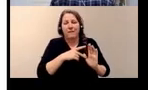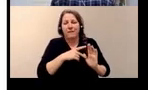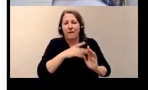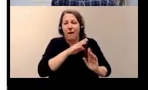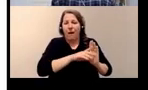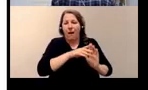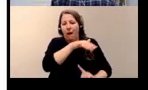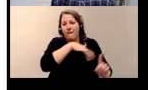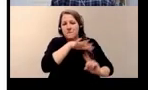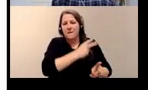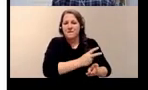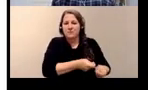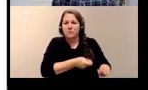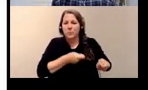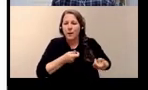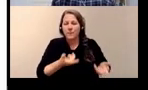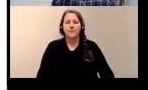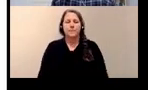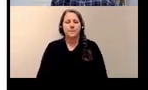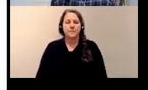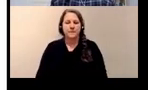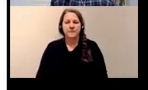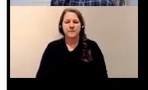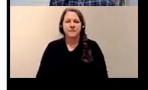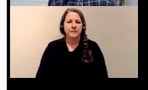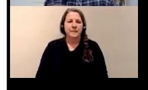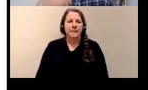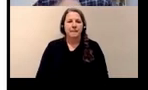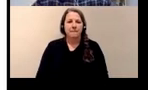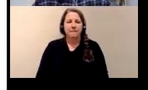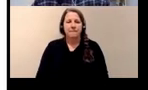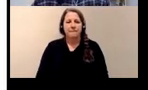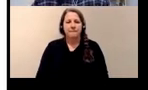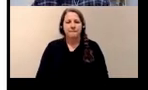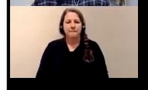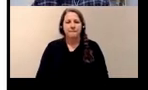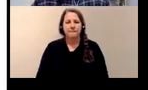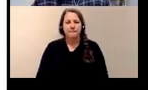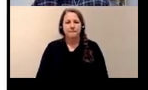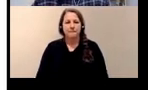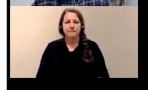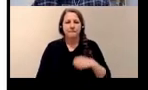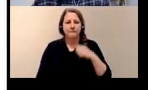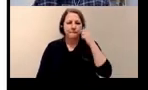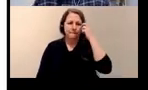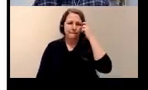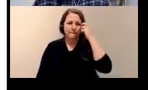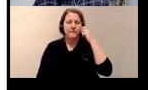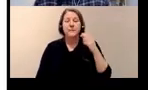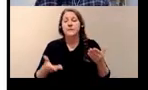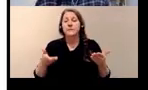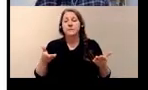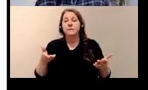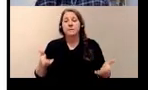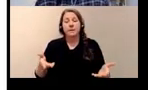planète. Alors dans ce cadre-là, hein, là c'est la vision un peu terrain empirique, hein, de constat. Ce travail, il est